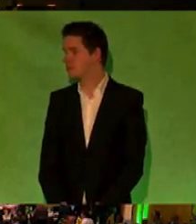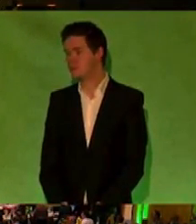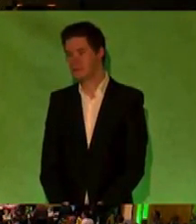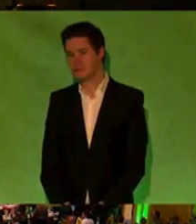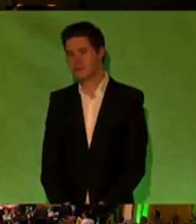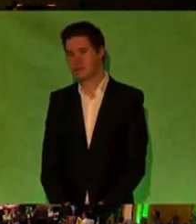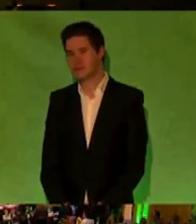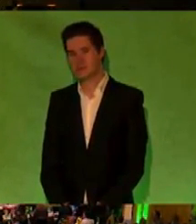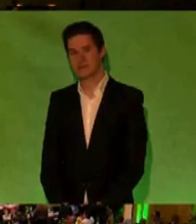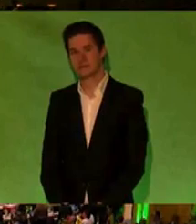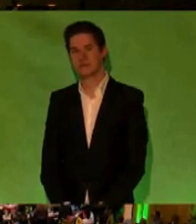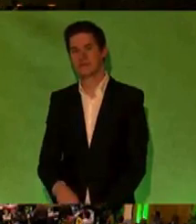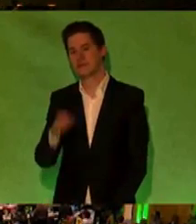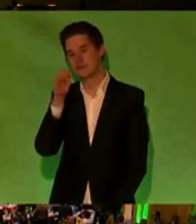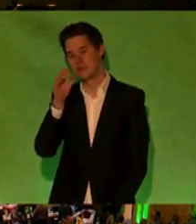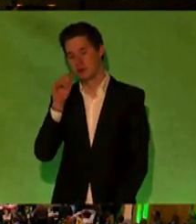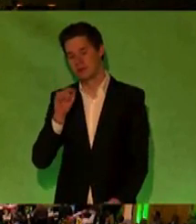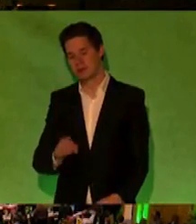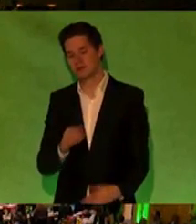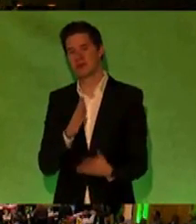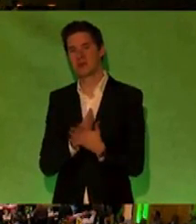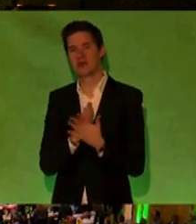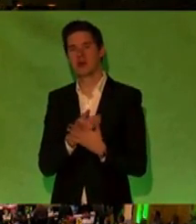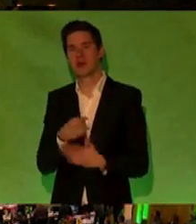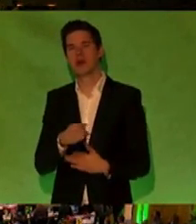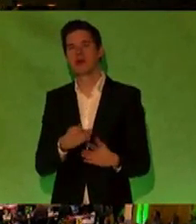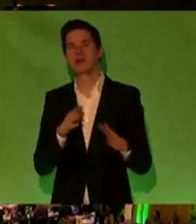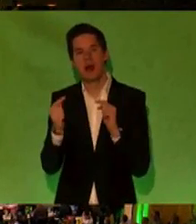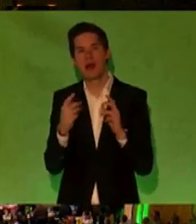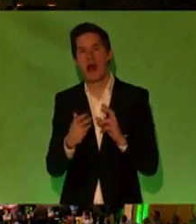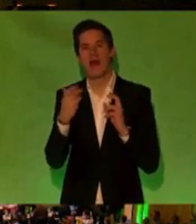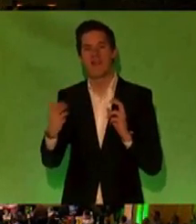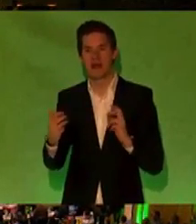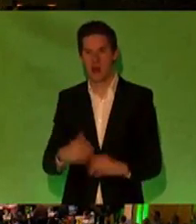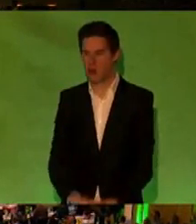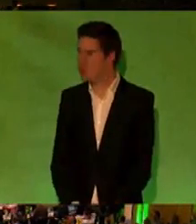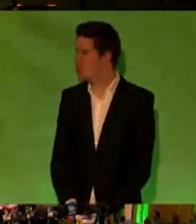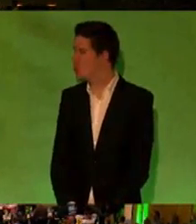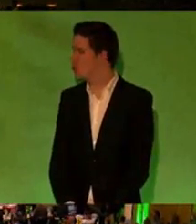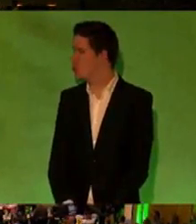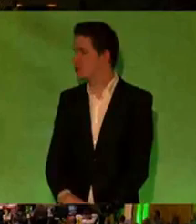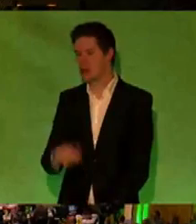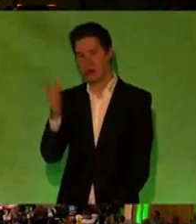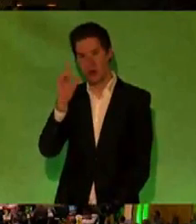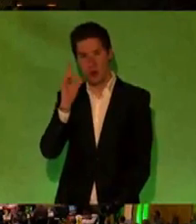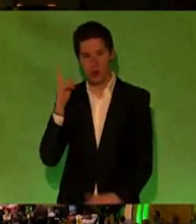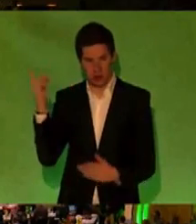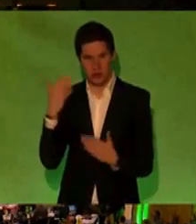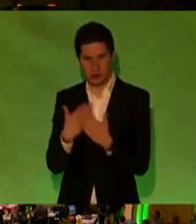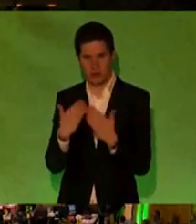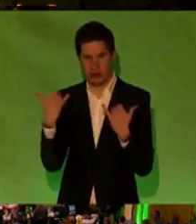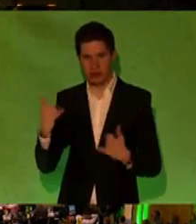Okay, es gibt jetzt einen Geschäftsordnungsantrag auf Erweiterung der Debatte. Und Lukas, du kannst deinen